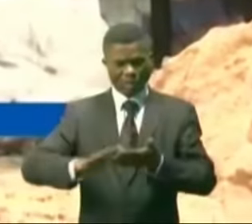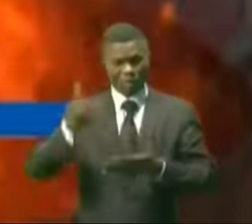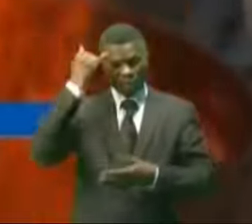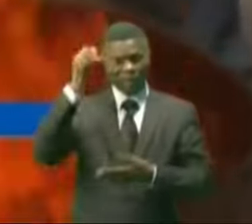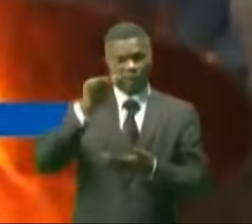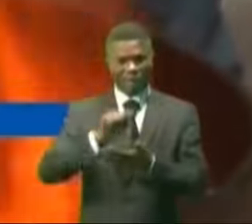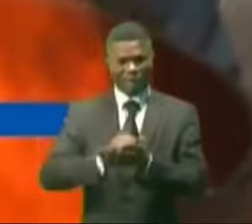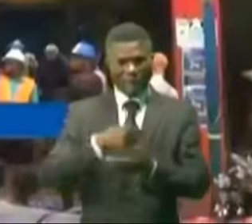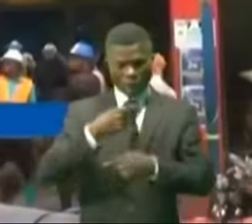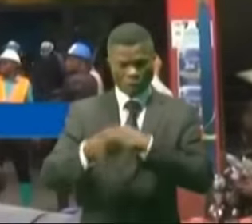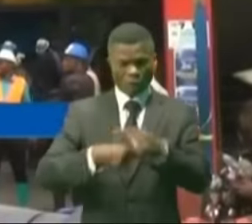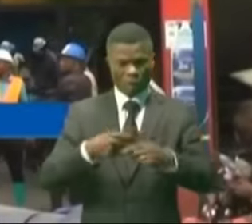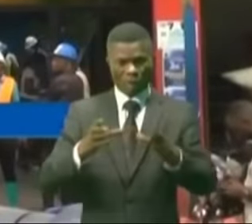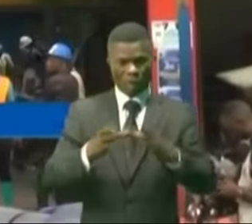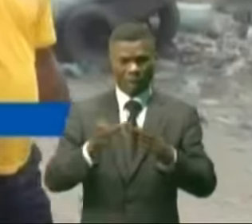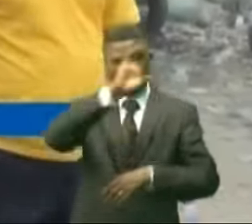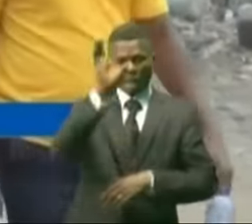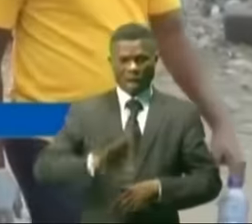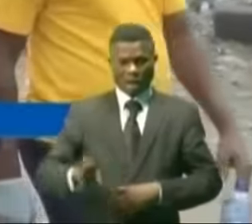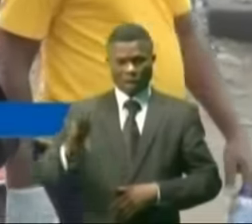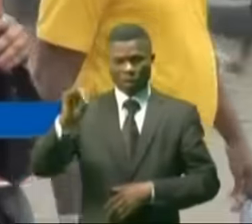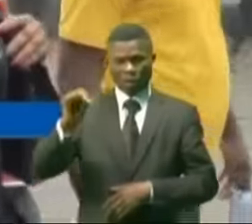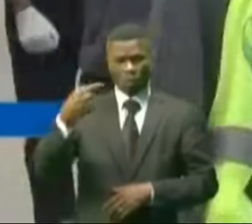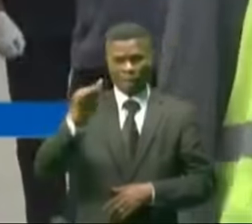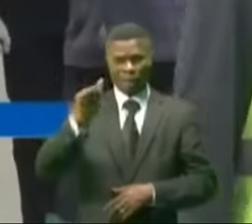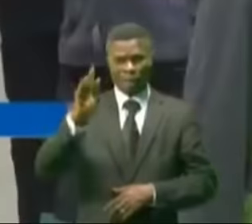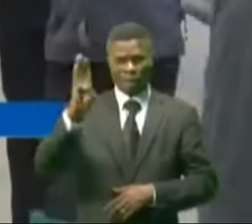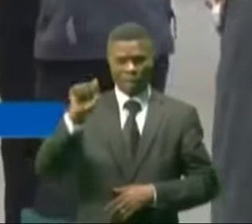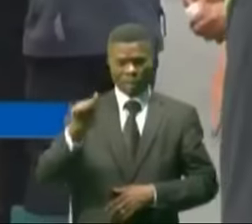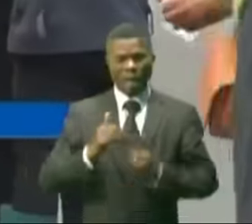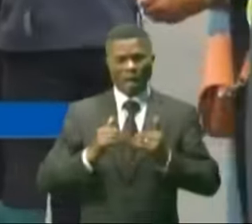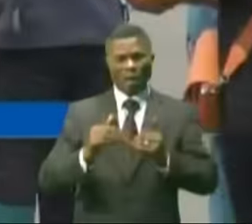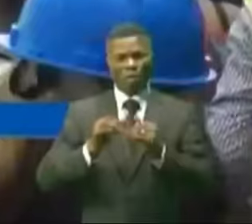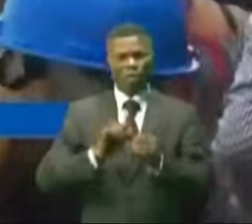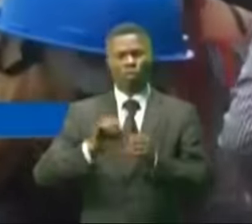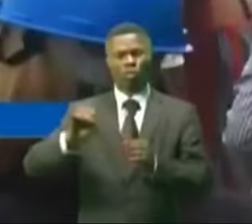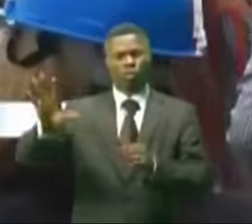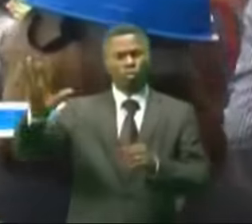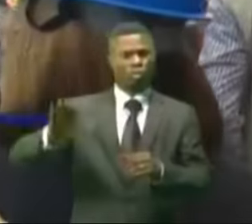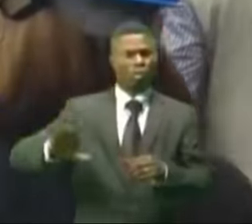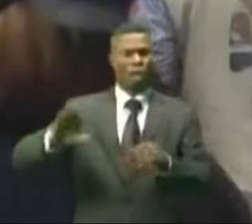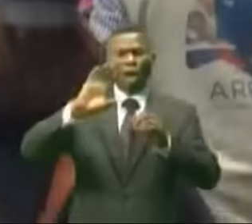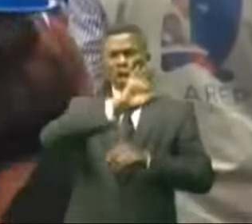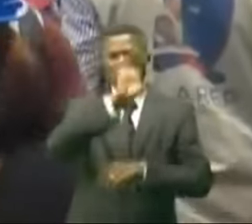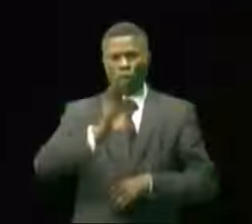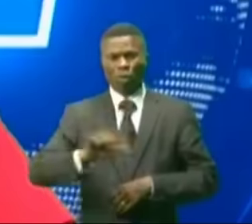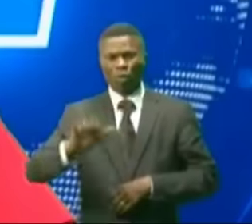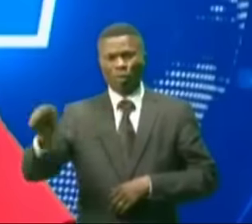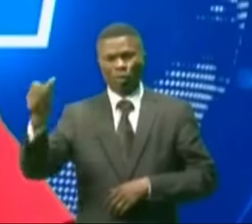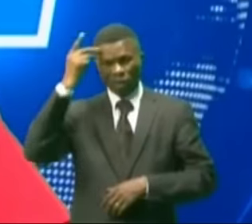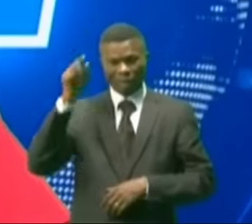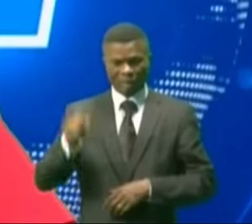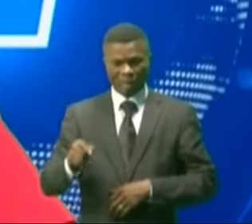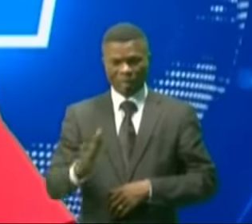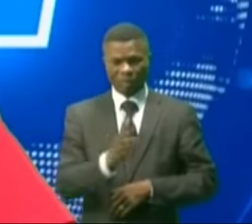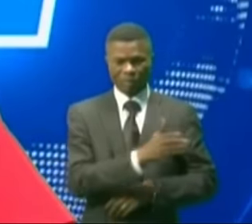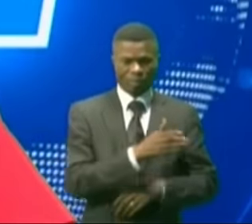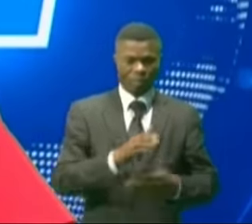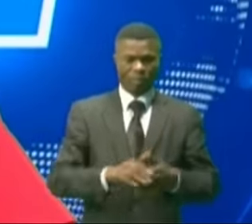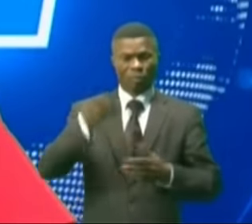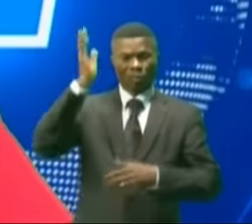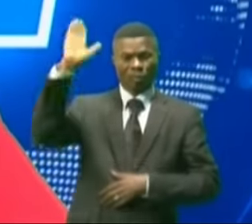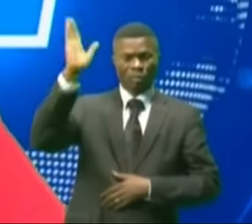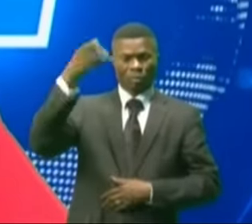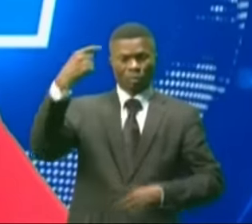qui démarre avec la commune d'Engaba va s'étendre dans d'autres communes de la capitale. Une